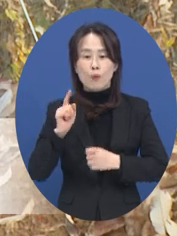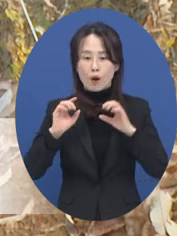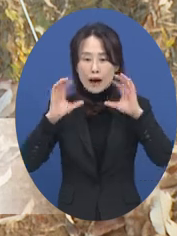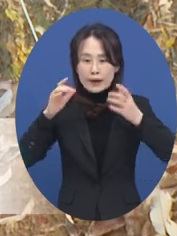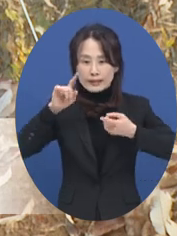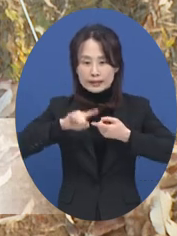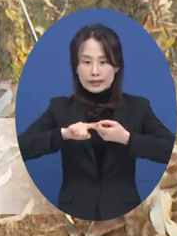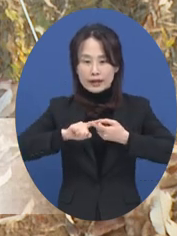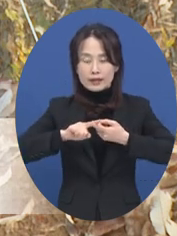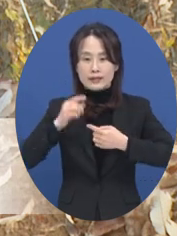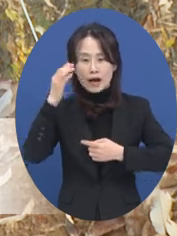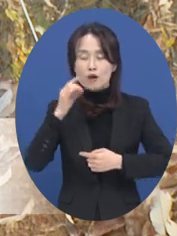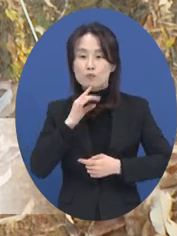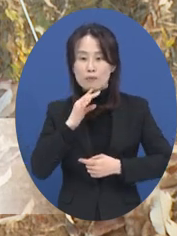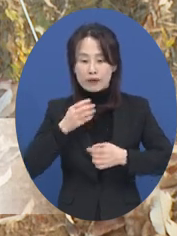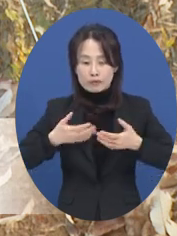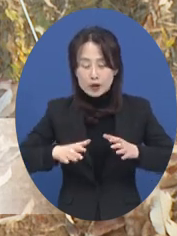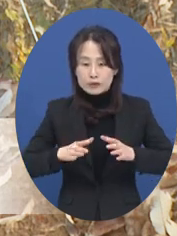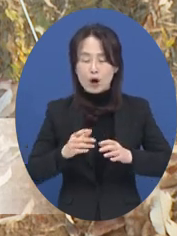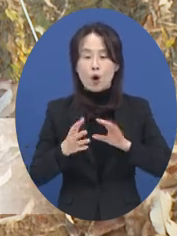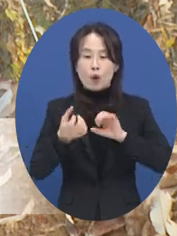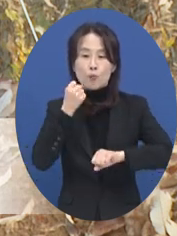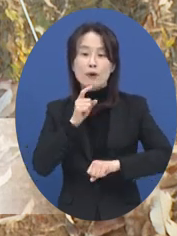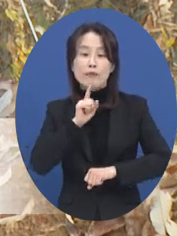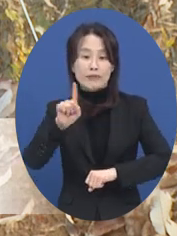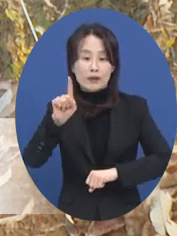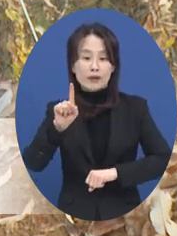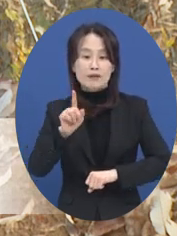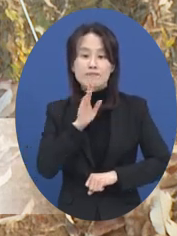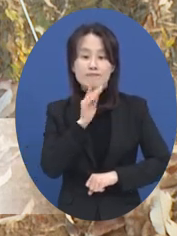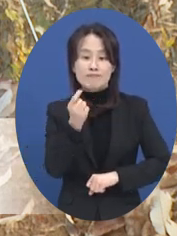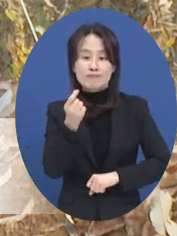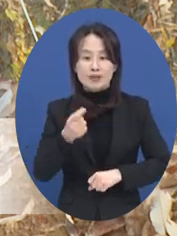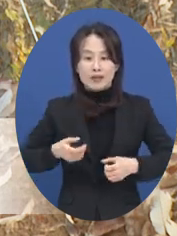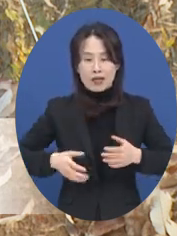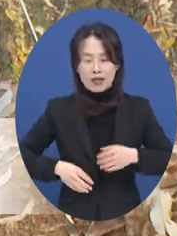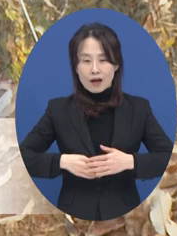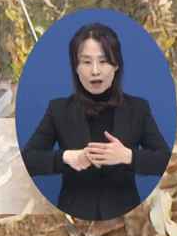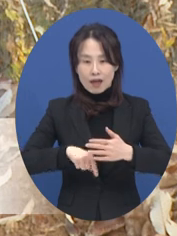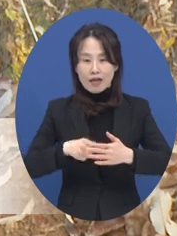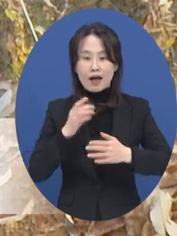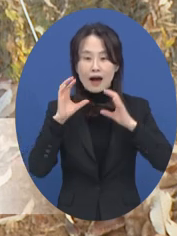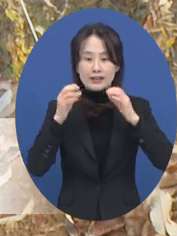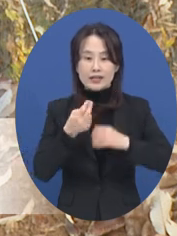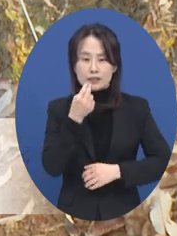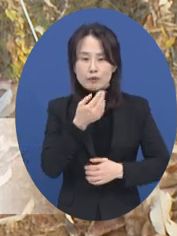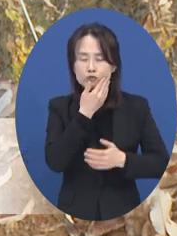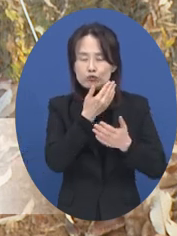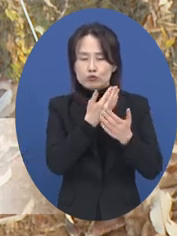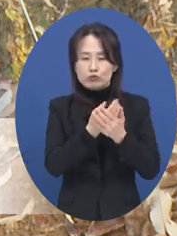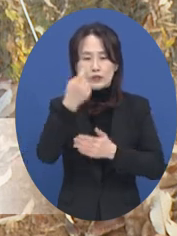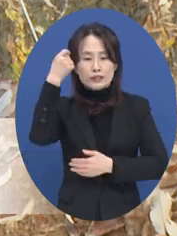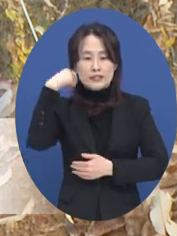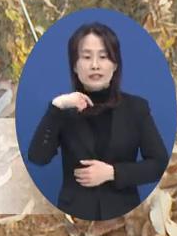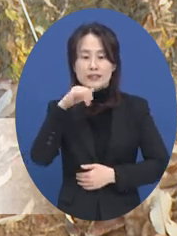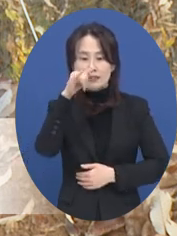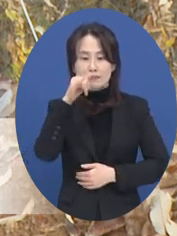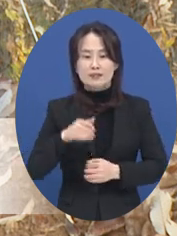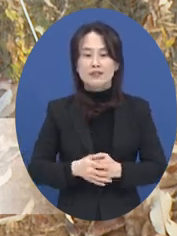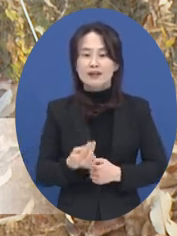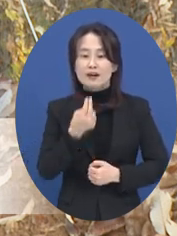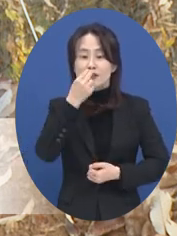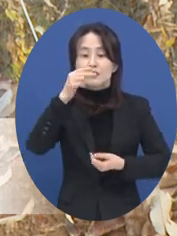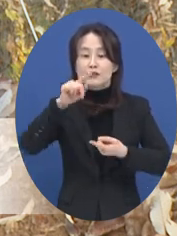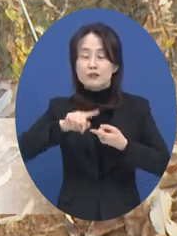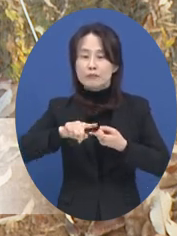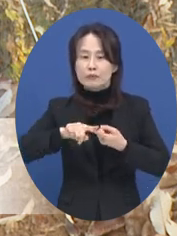아기에 대한, 우리나라만 태어나서 한 살이라고 얘기를 하잖아요. 뱃속에 있는 아기의 생명까지도 존중한다는 느낌이 드는 그런